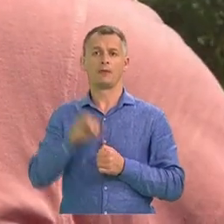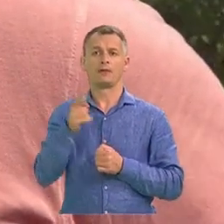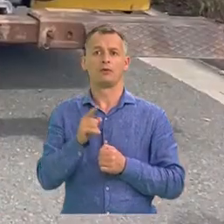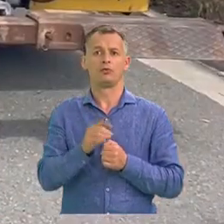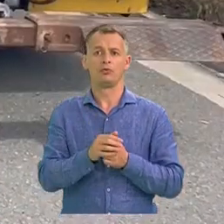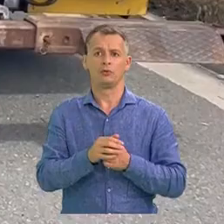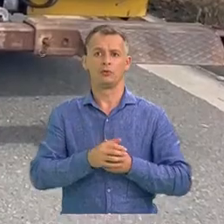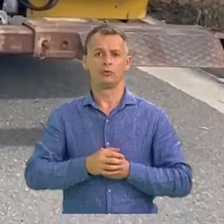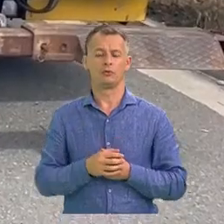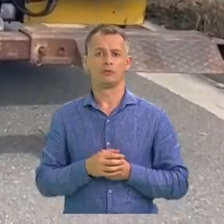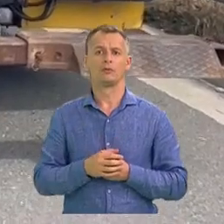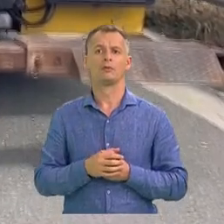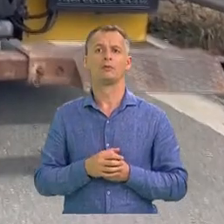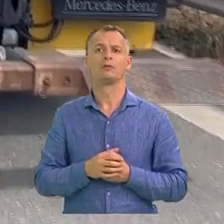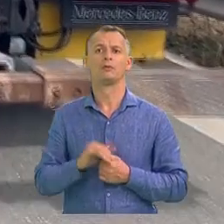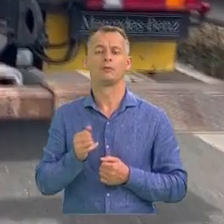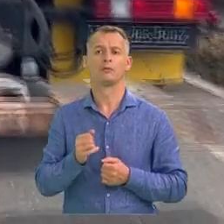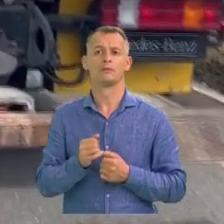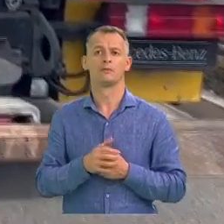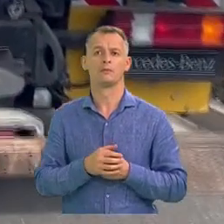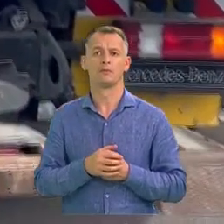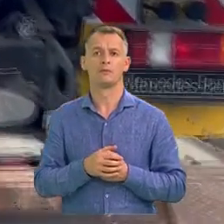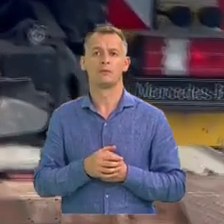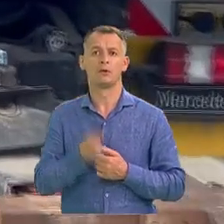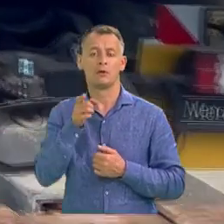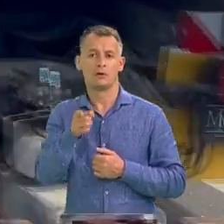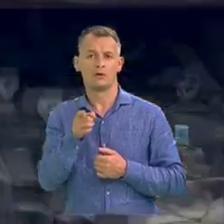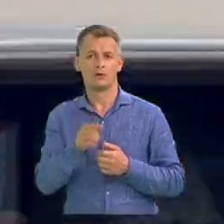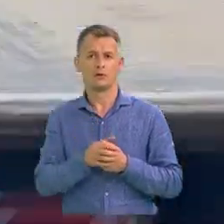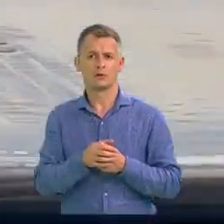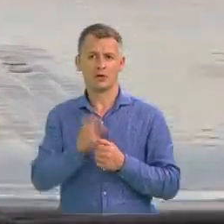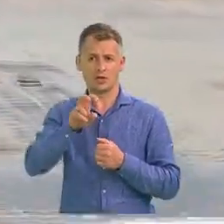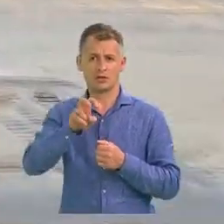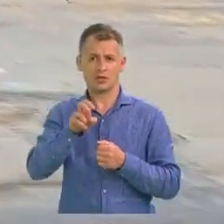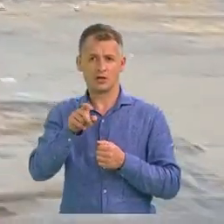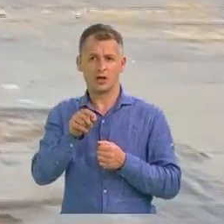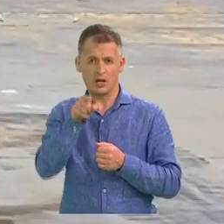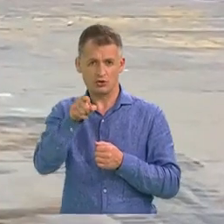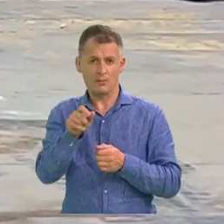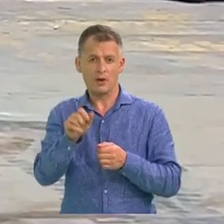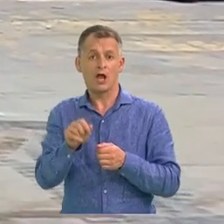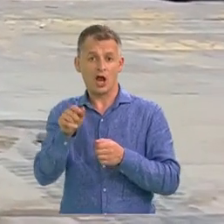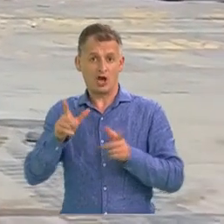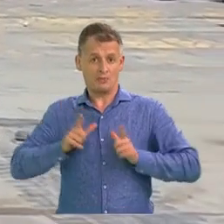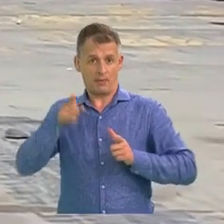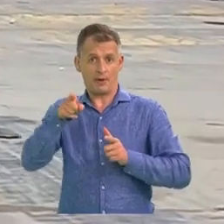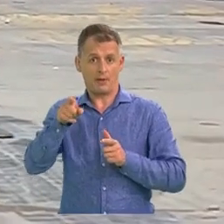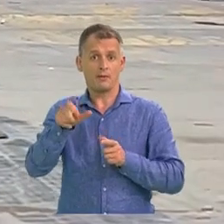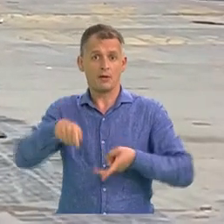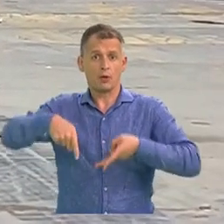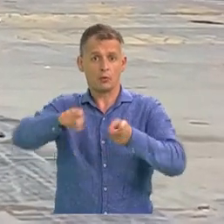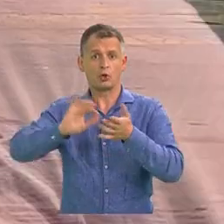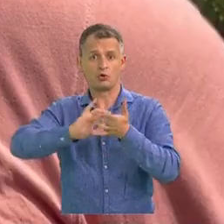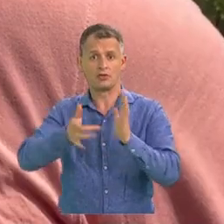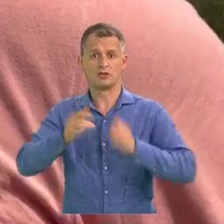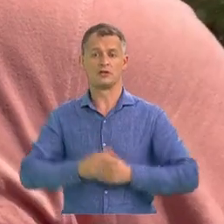ușă. Cred că se dă jos de mașină, pur și simplu. Doar a apucat să se dea jos? Da. Aici, pe banda de urgență? Da. Unde? Acolo, în